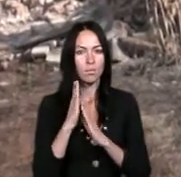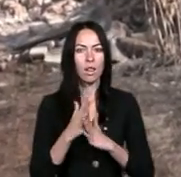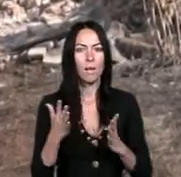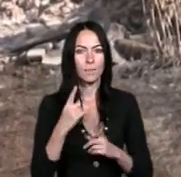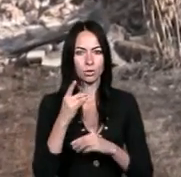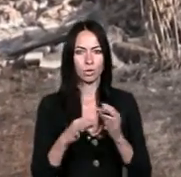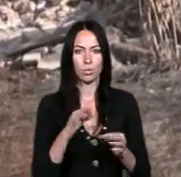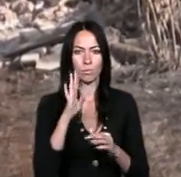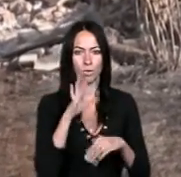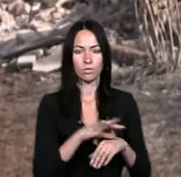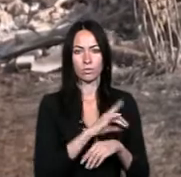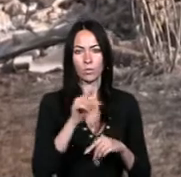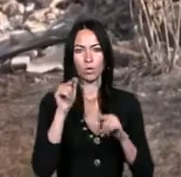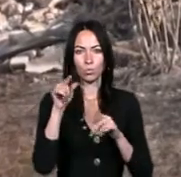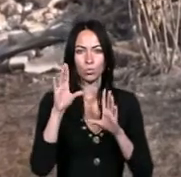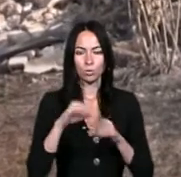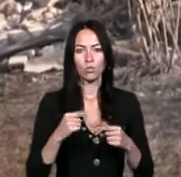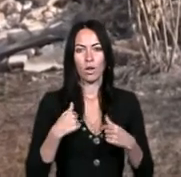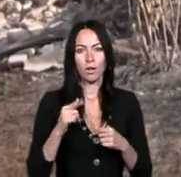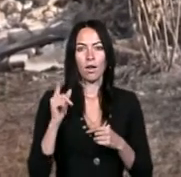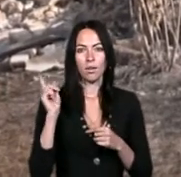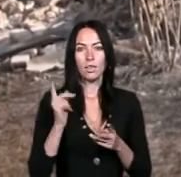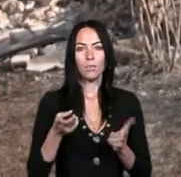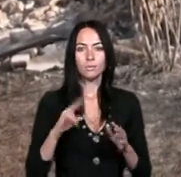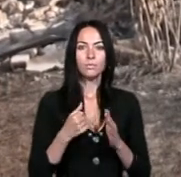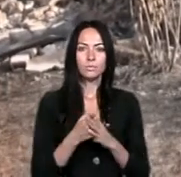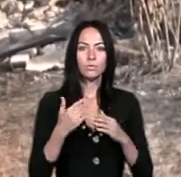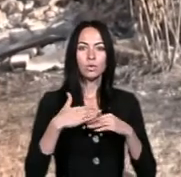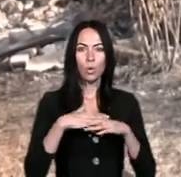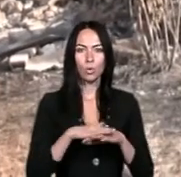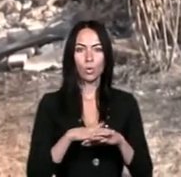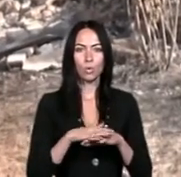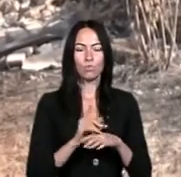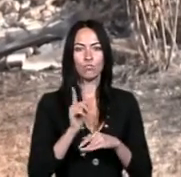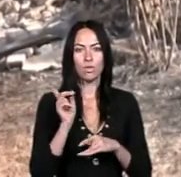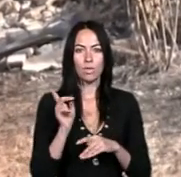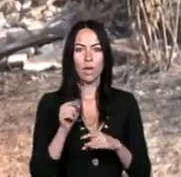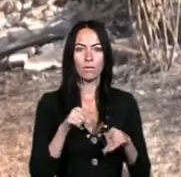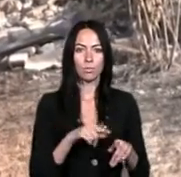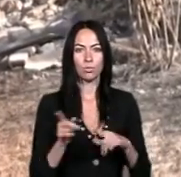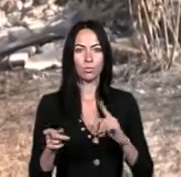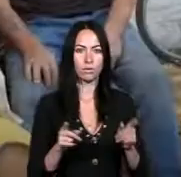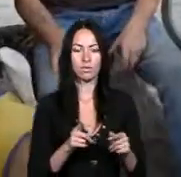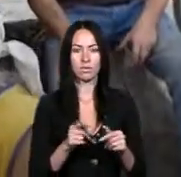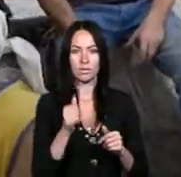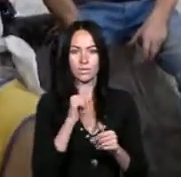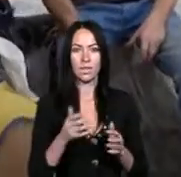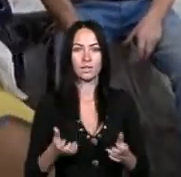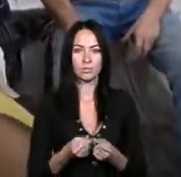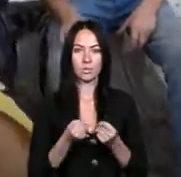сюди тушити. Я там осталась. До ночі. Там, тут одвойовували.